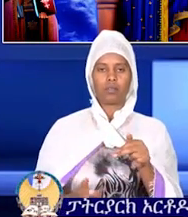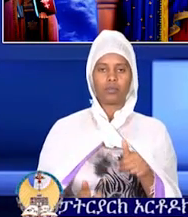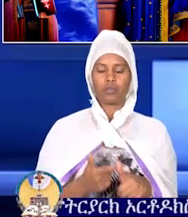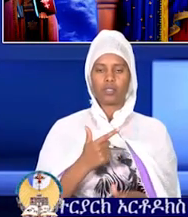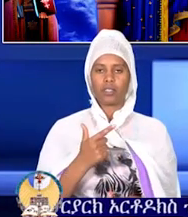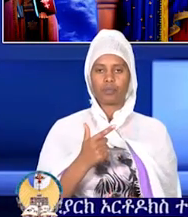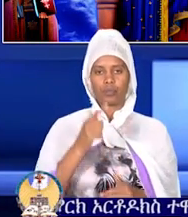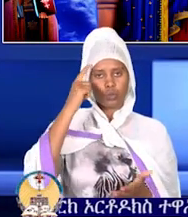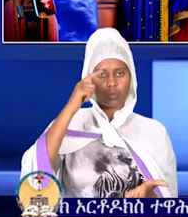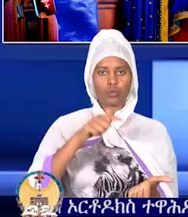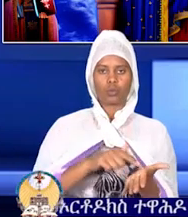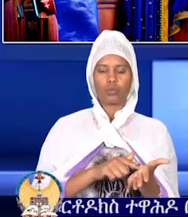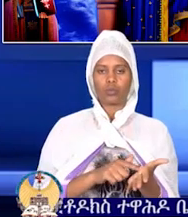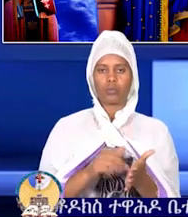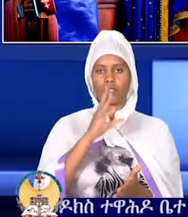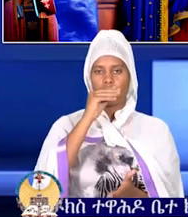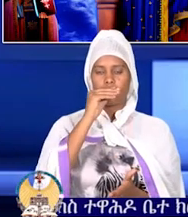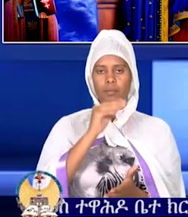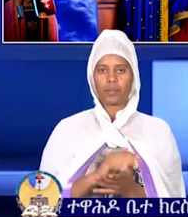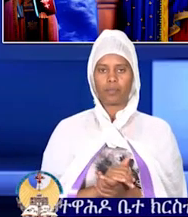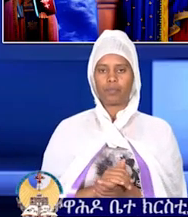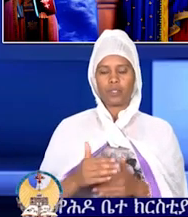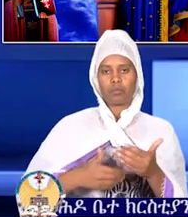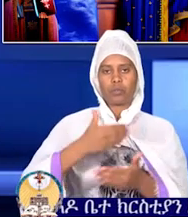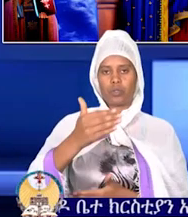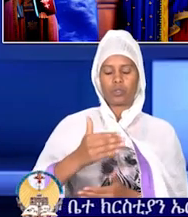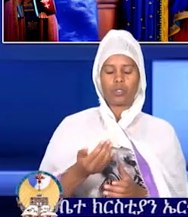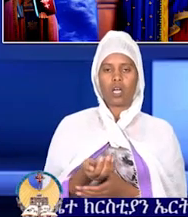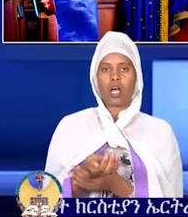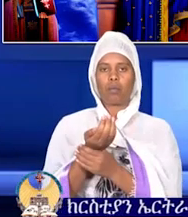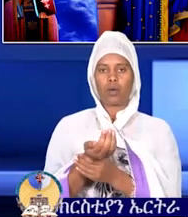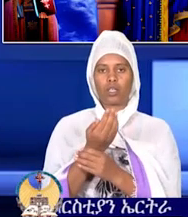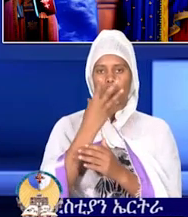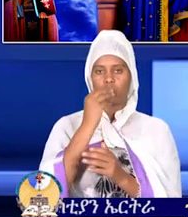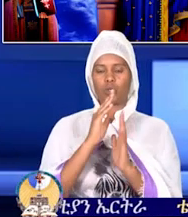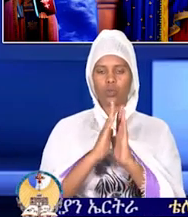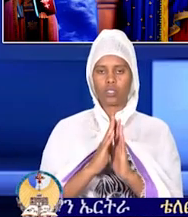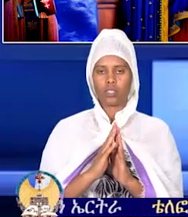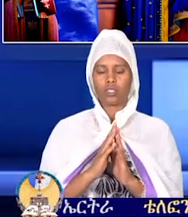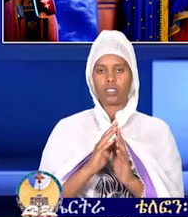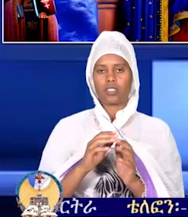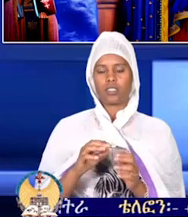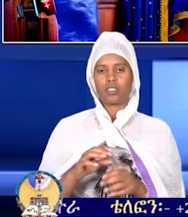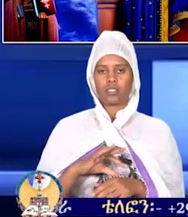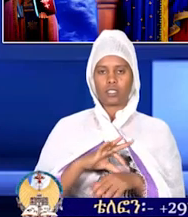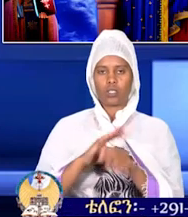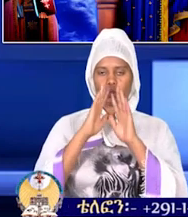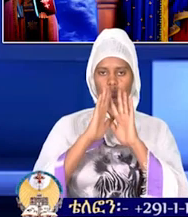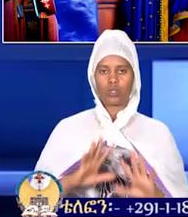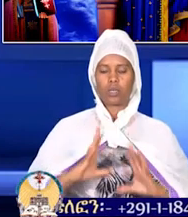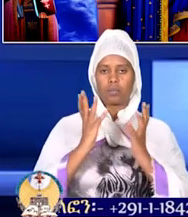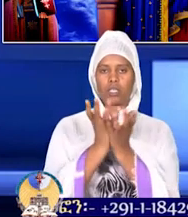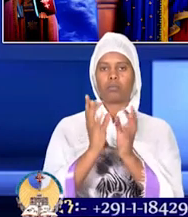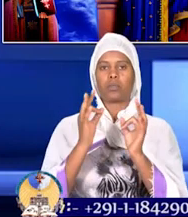ኣርእስቲ እዚ ድማ መጀመርያ ትርጉሙ ምስ ገለጽና ብድሕሪኡ ኣማላድነት ብህይወተ ስጋ